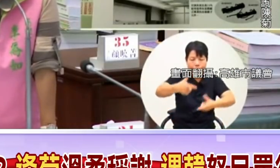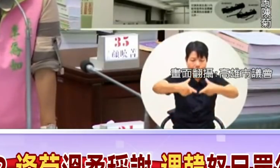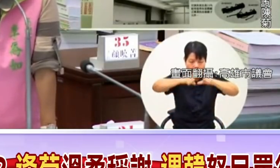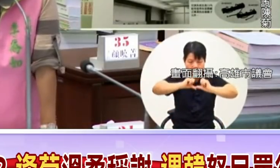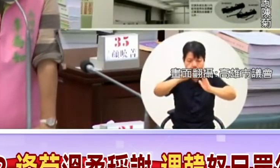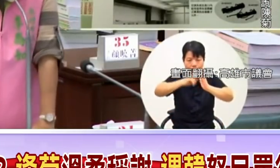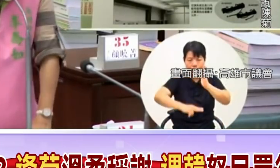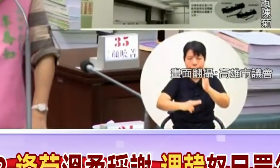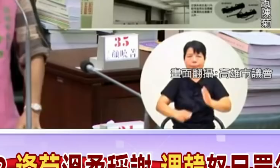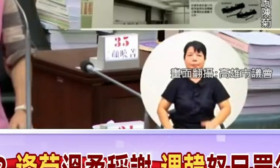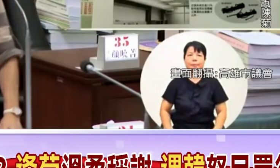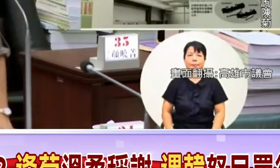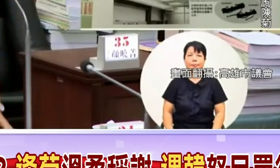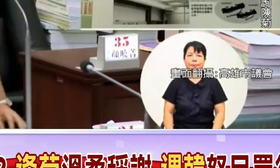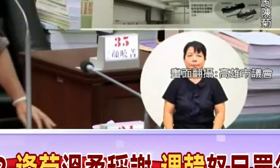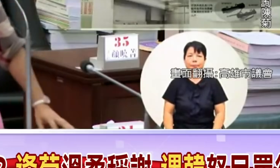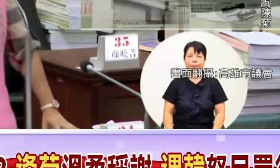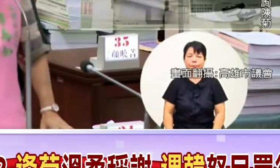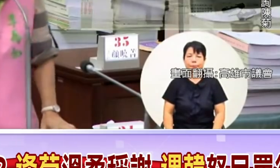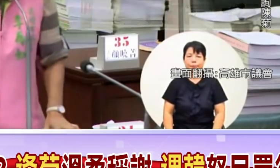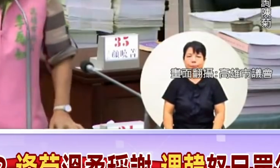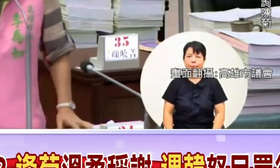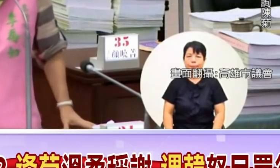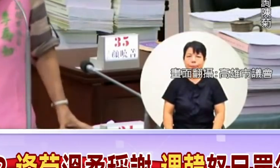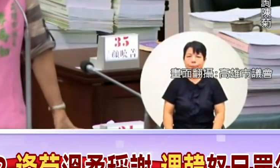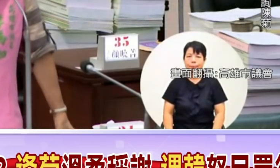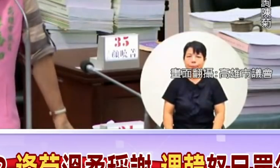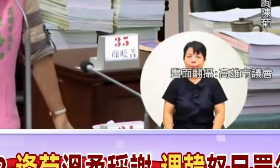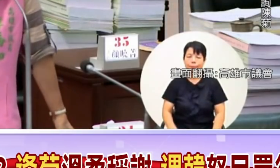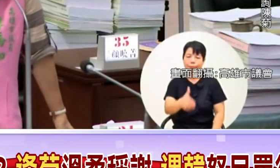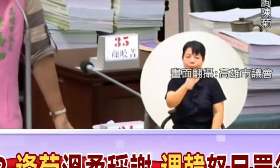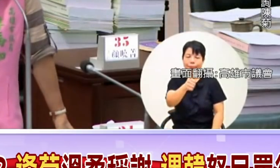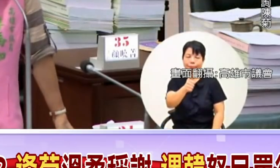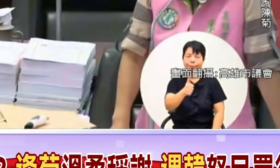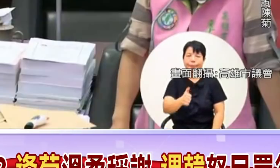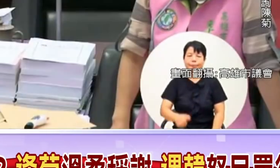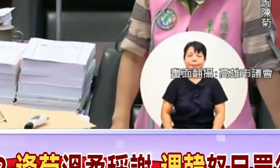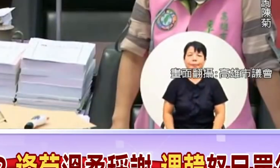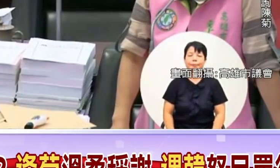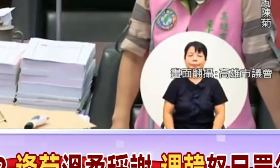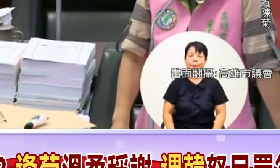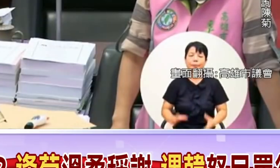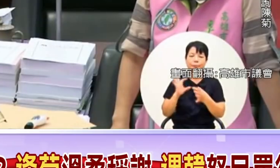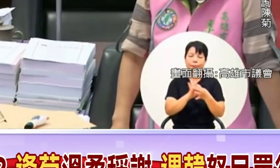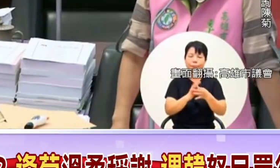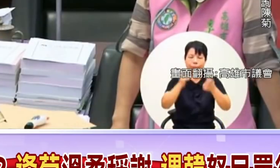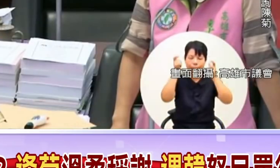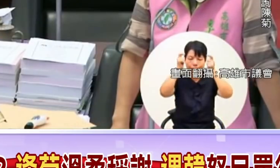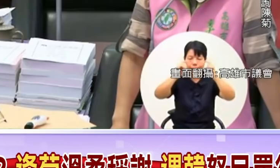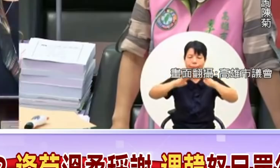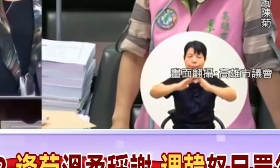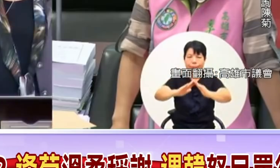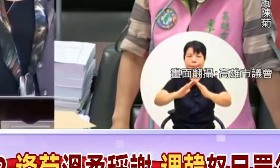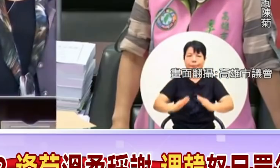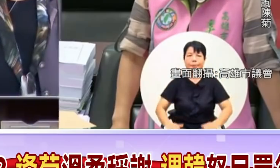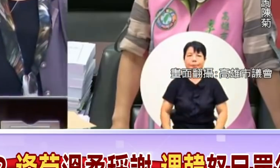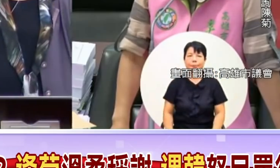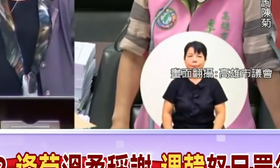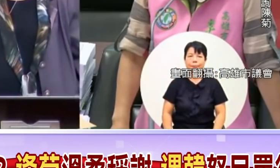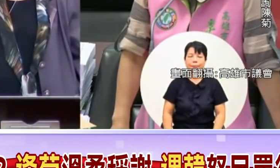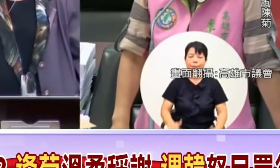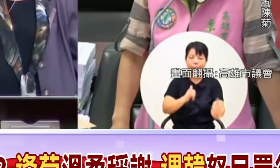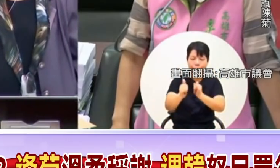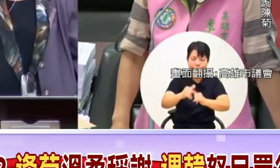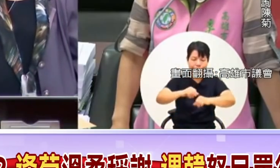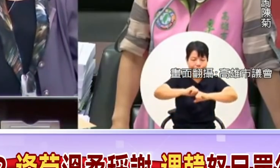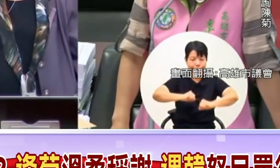支就会进来了，毒品的地板呀，枪支的弄地板呀， 这算是用宣传车在造谣嘞。 是是是，他们就会用这一种的方式